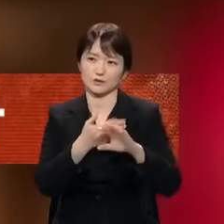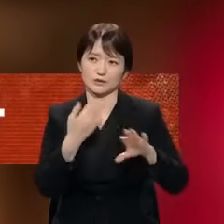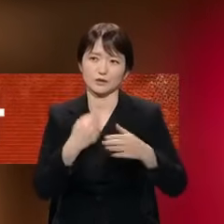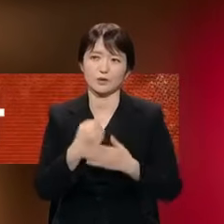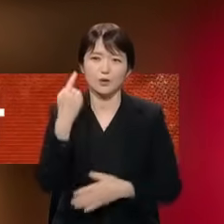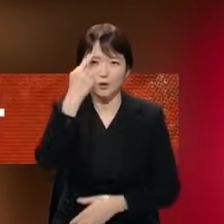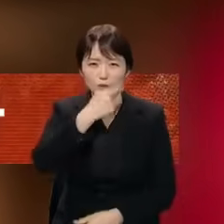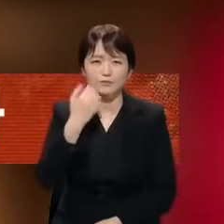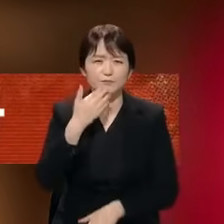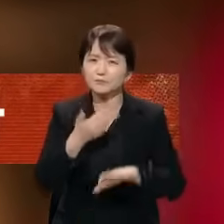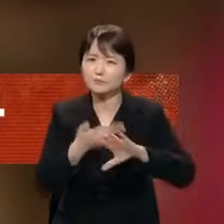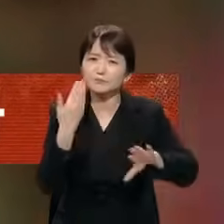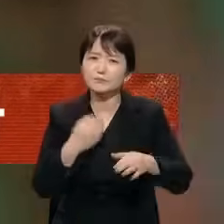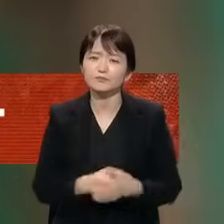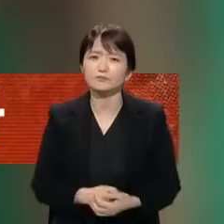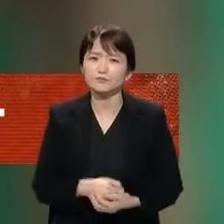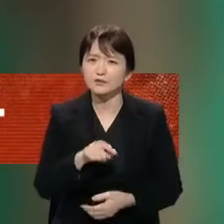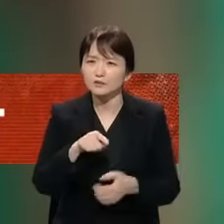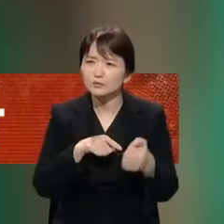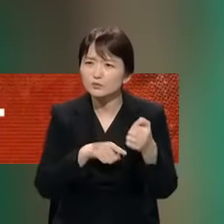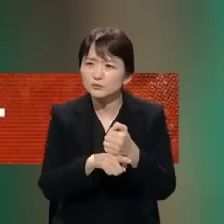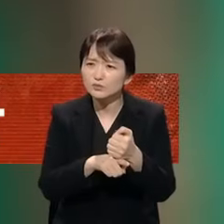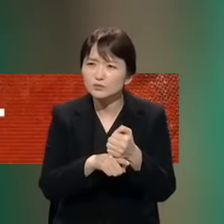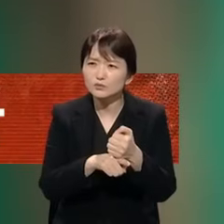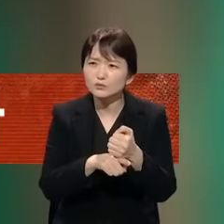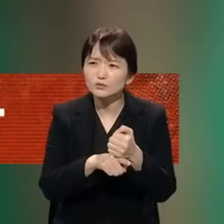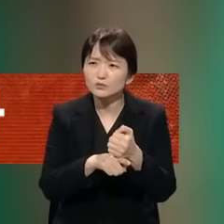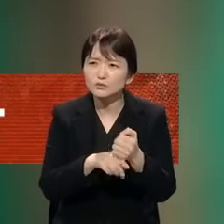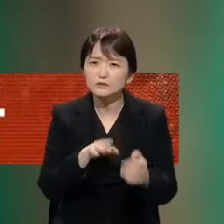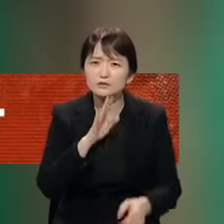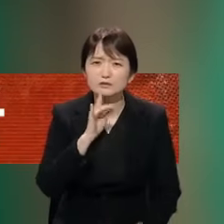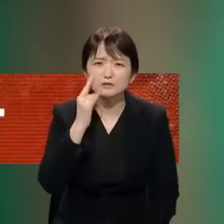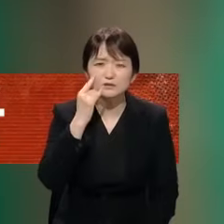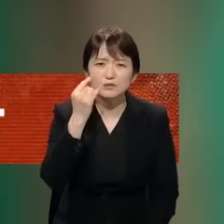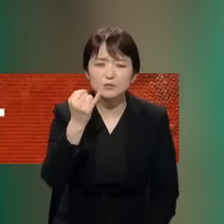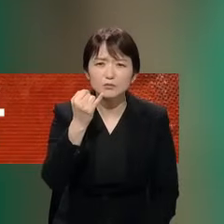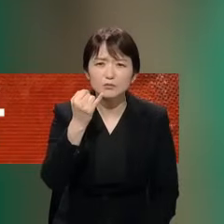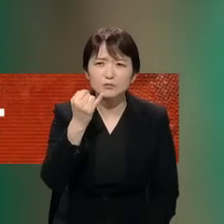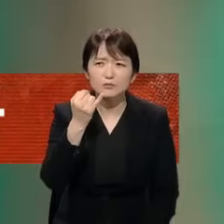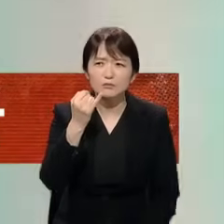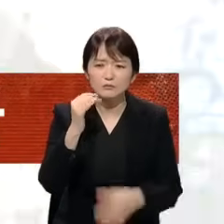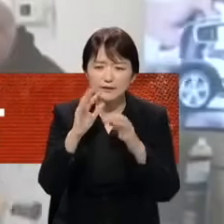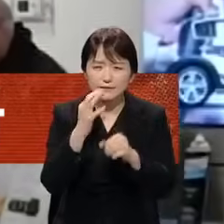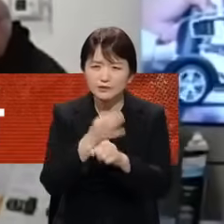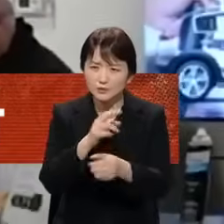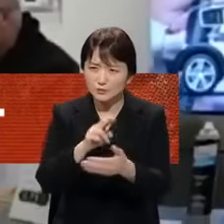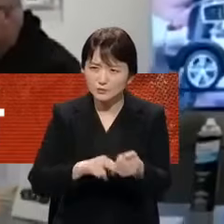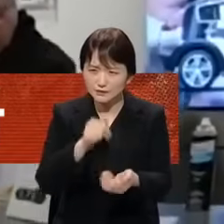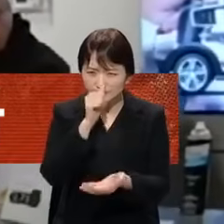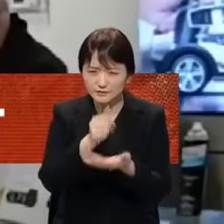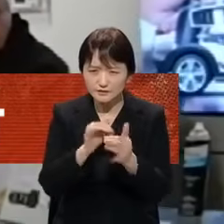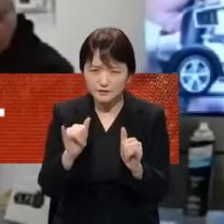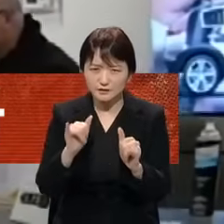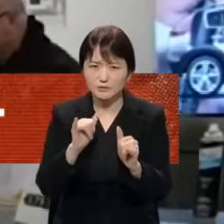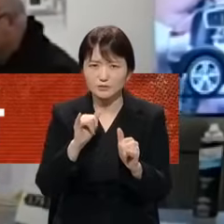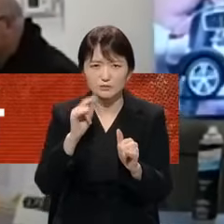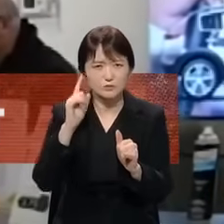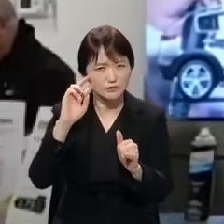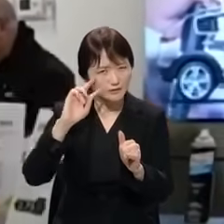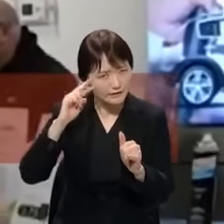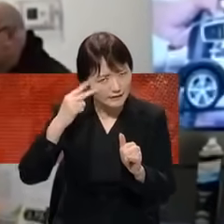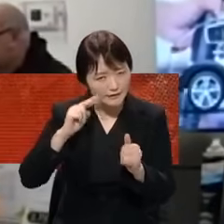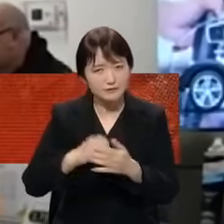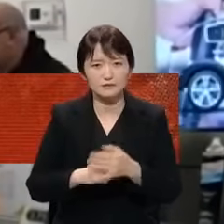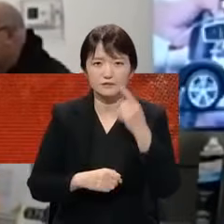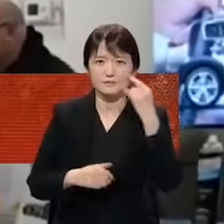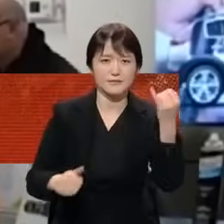피부색까지 달랐습니다. 근데 고작 이런 이유로 진짜 아이 엄마를 인신매매범으로 몰아세웠던 겁니다. 아, 황당한데요. 네, 화가 난 아이